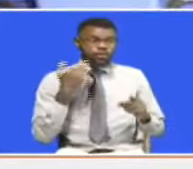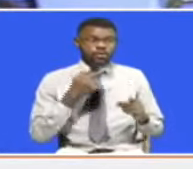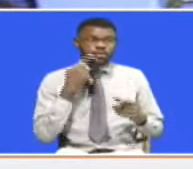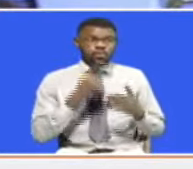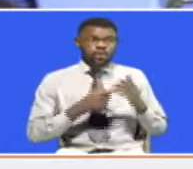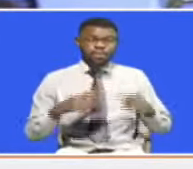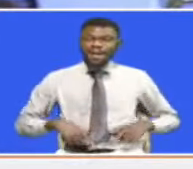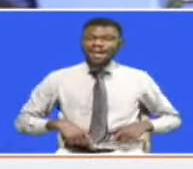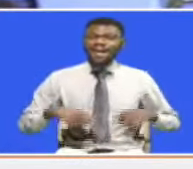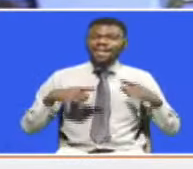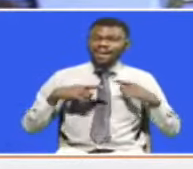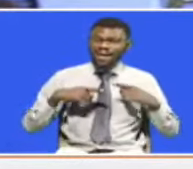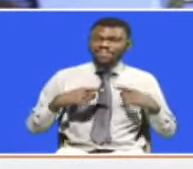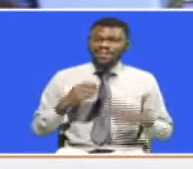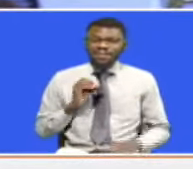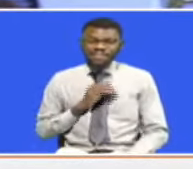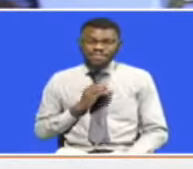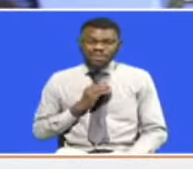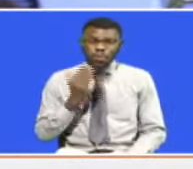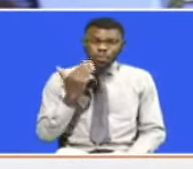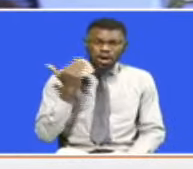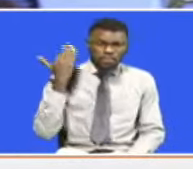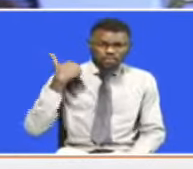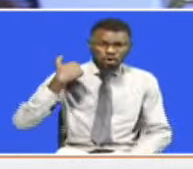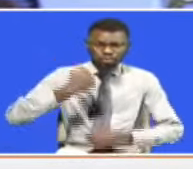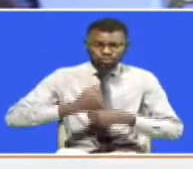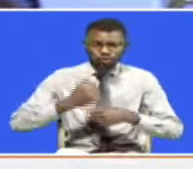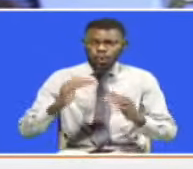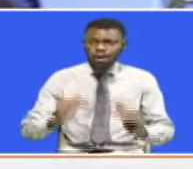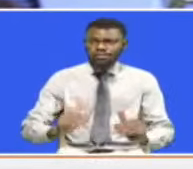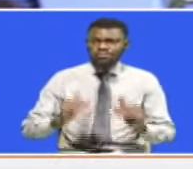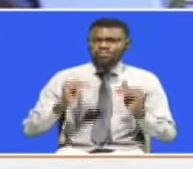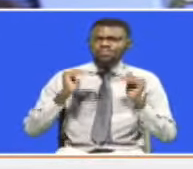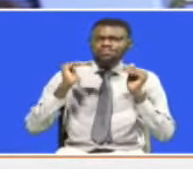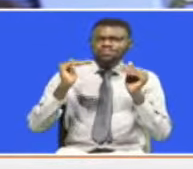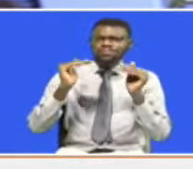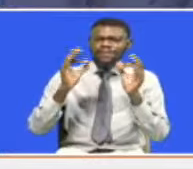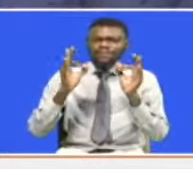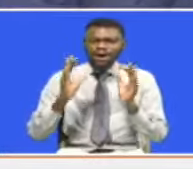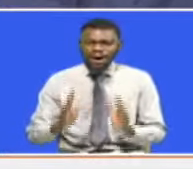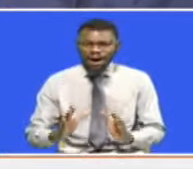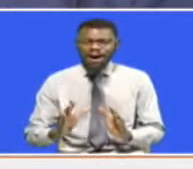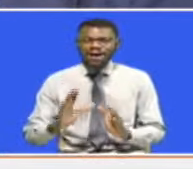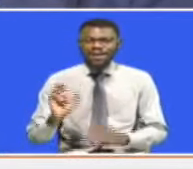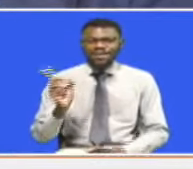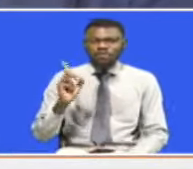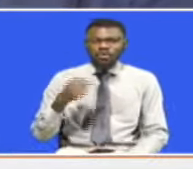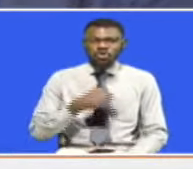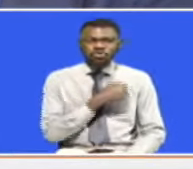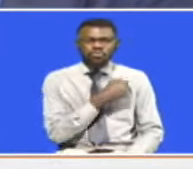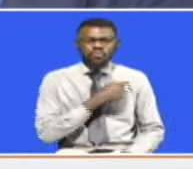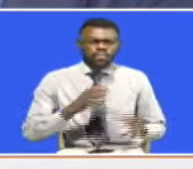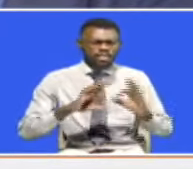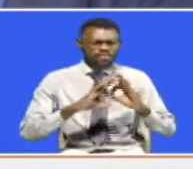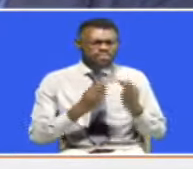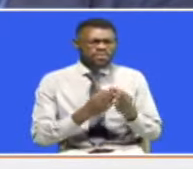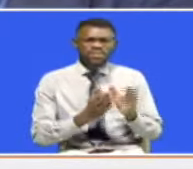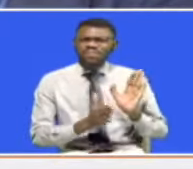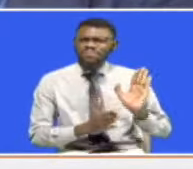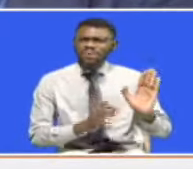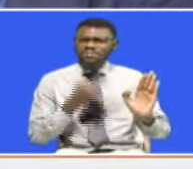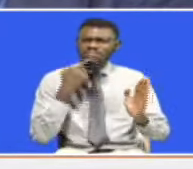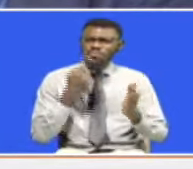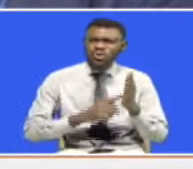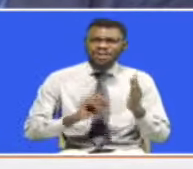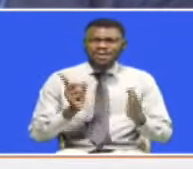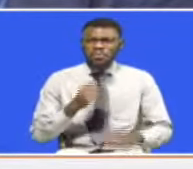yake baada ya kupandishwa cheo na kuwa kaimu mkurugenzi wa fedha katika hospitali ya Nairobi. Familia yake imeshtumu uongozi wa hospitali